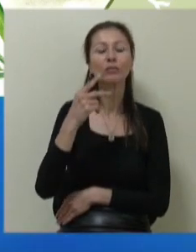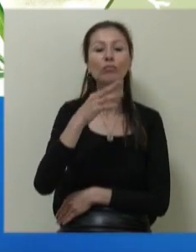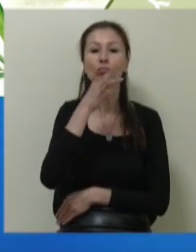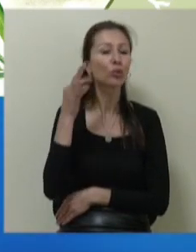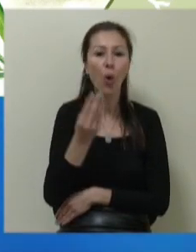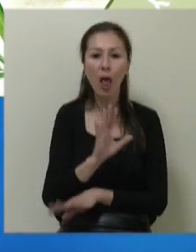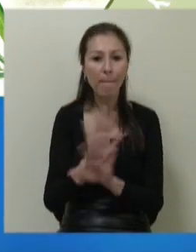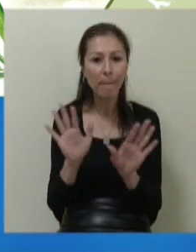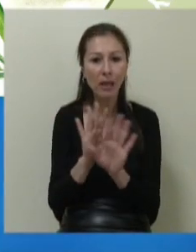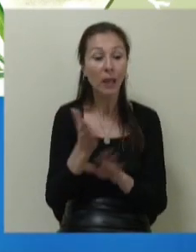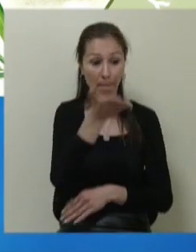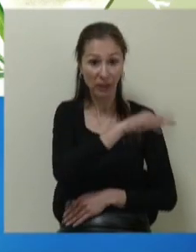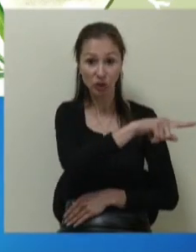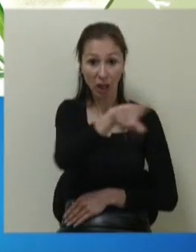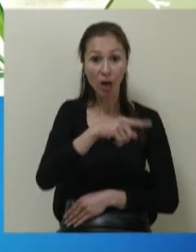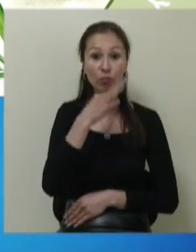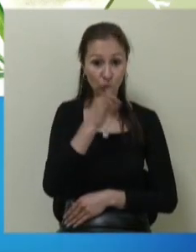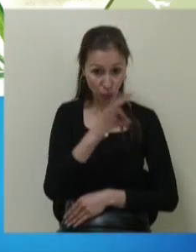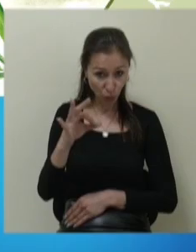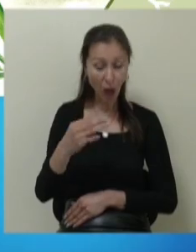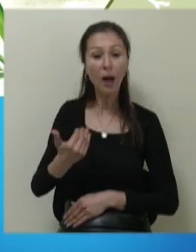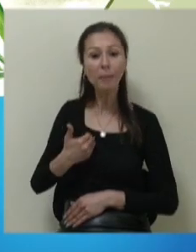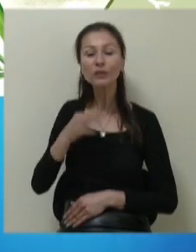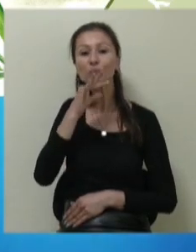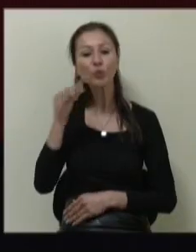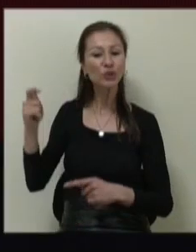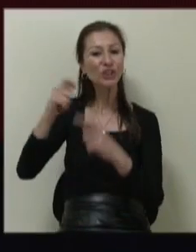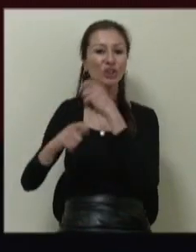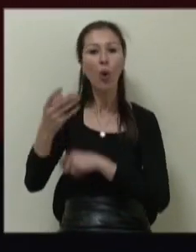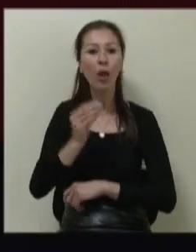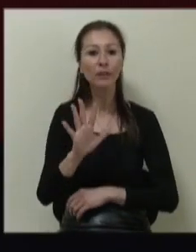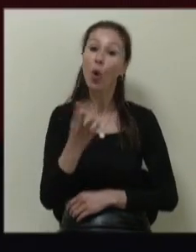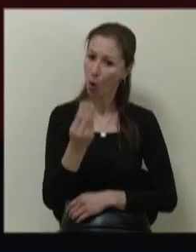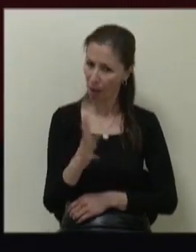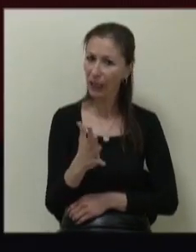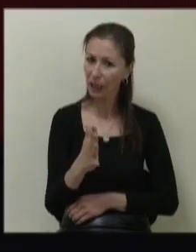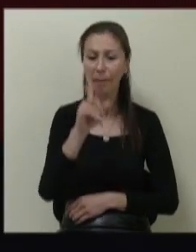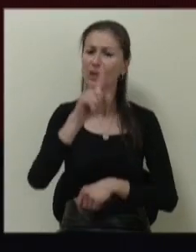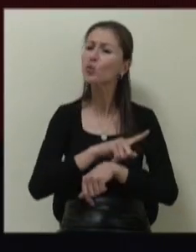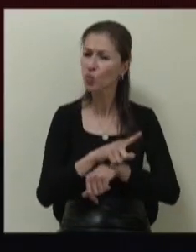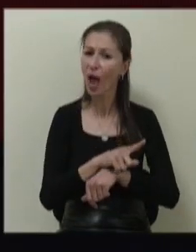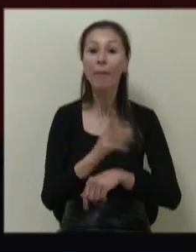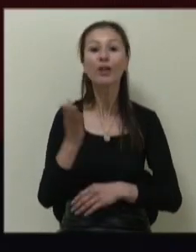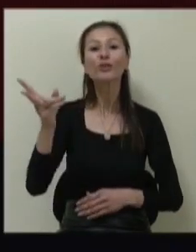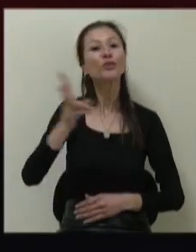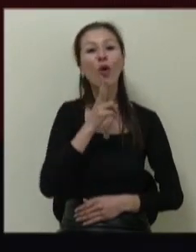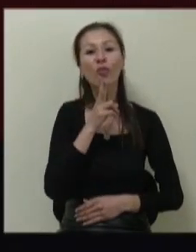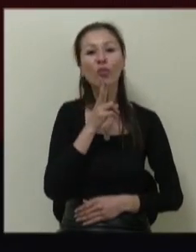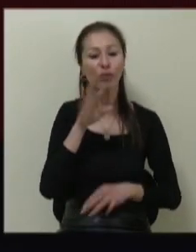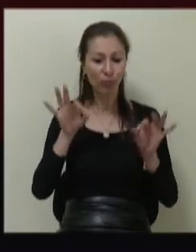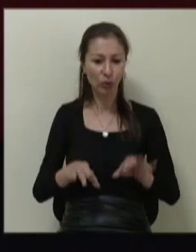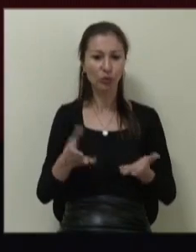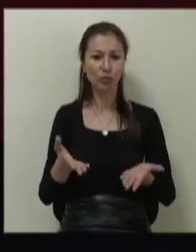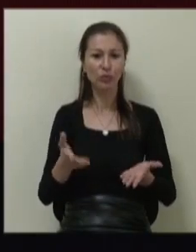Başkaları mutsuzsa biz bir mutluluk inşa edemeyiz. Olabilir, bir sıra için olabilir ama sonunda bu mümkün.